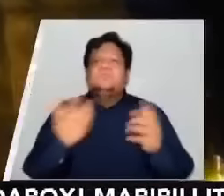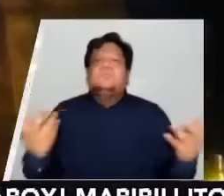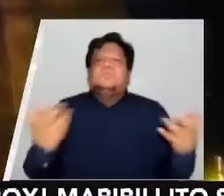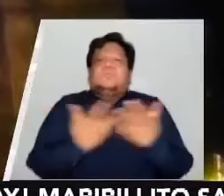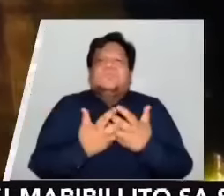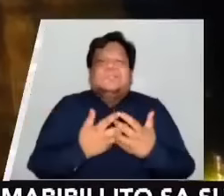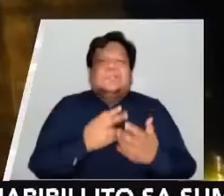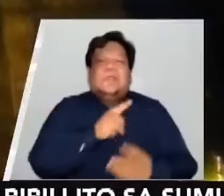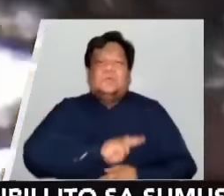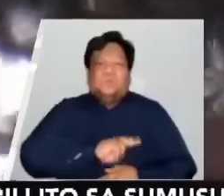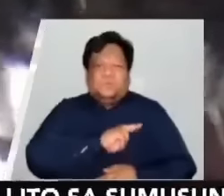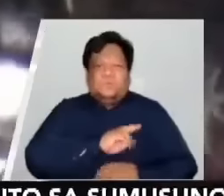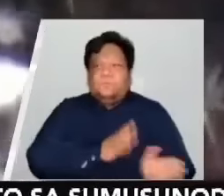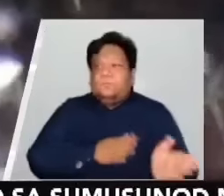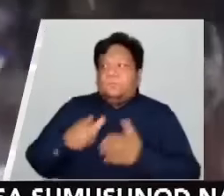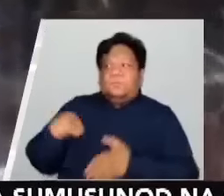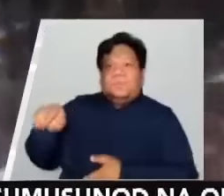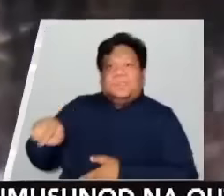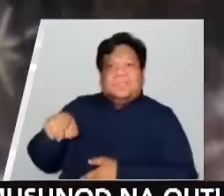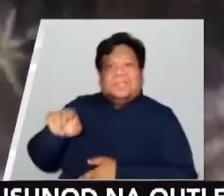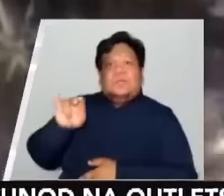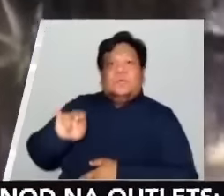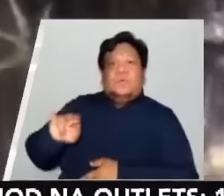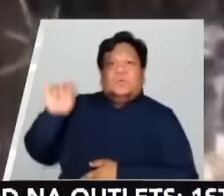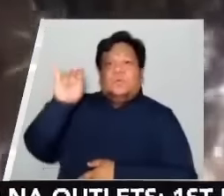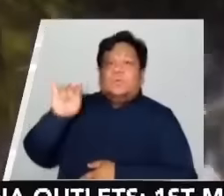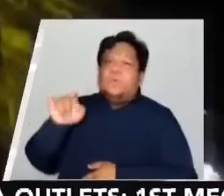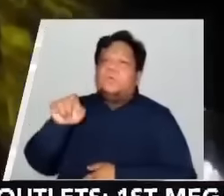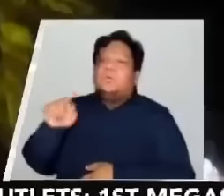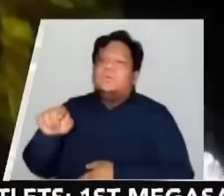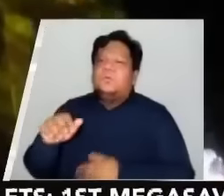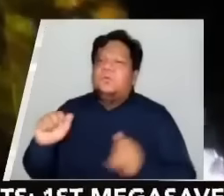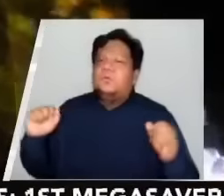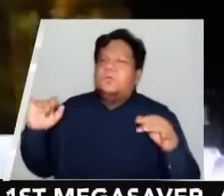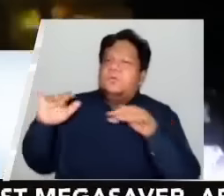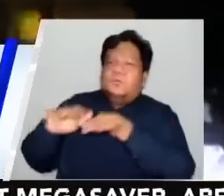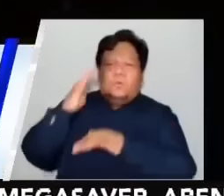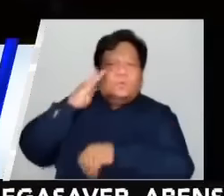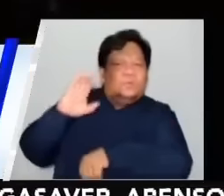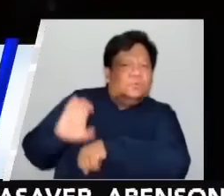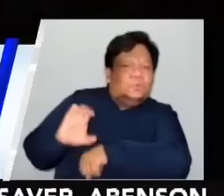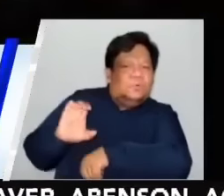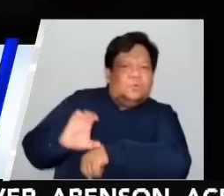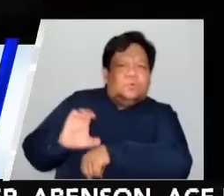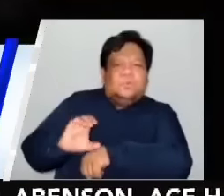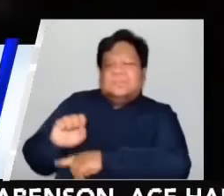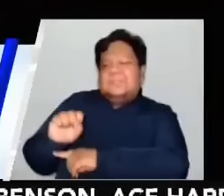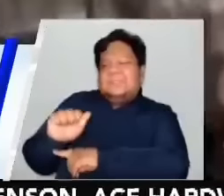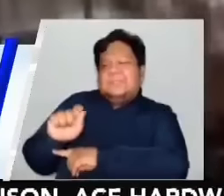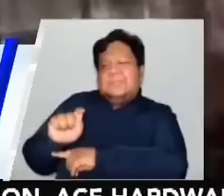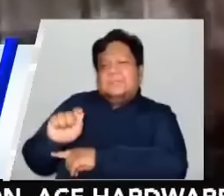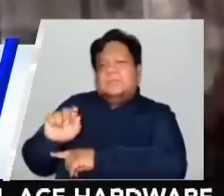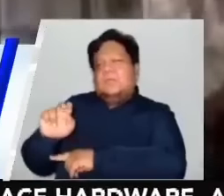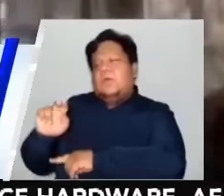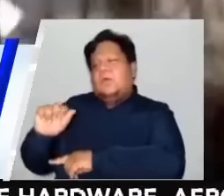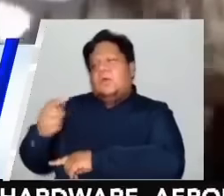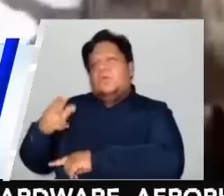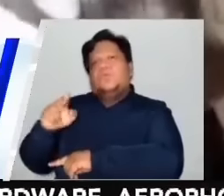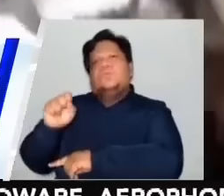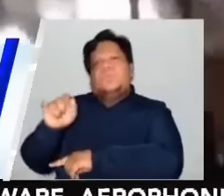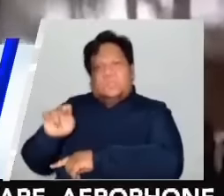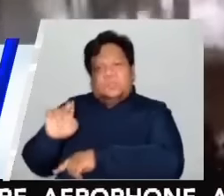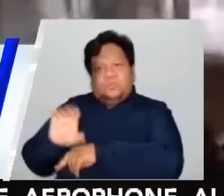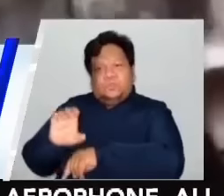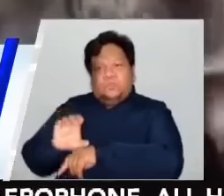tila simbang gabi na sa UNESCO World Heritage Site na St. Augustine Church. Nagsimula na kasi ang taon ng Narimat a